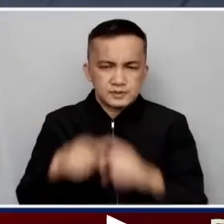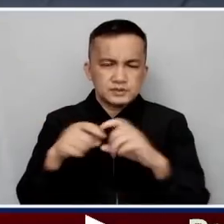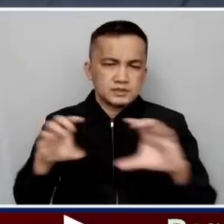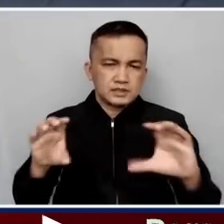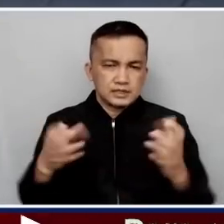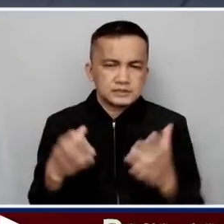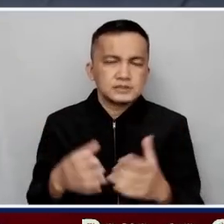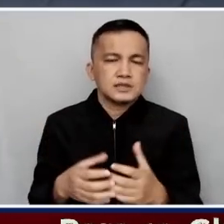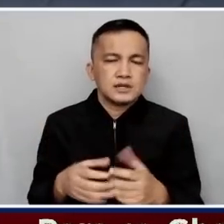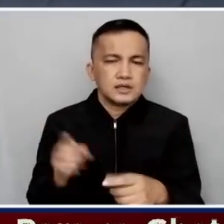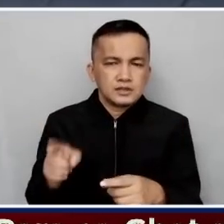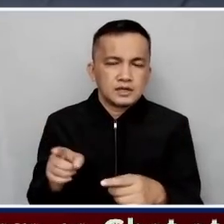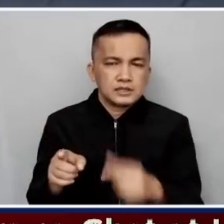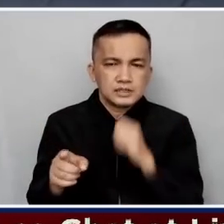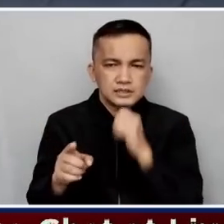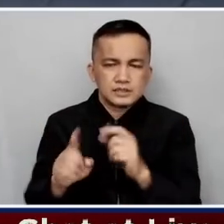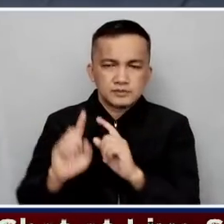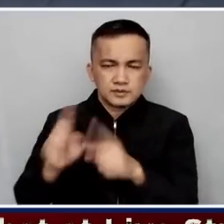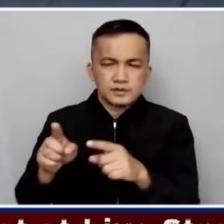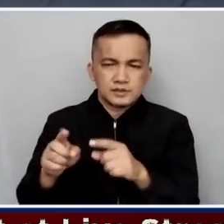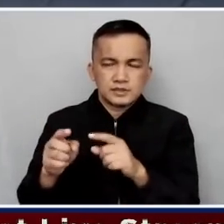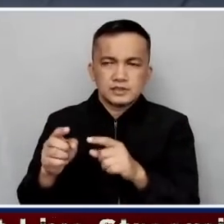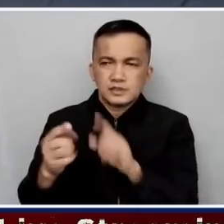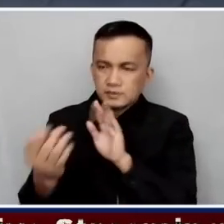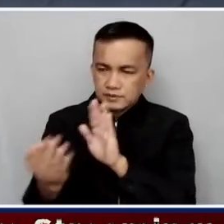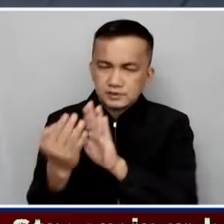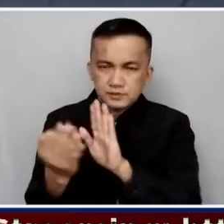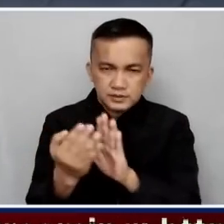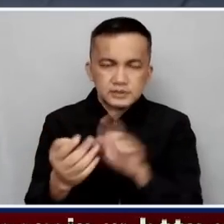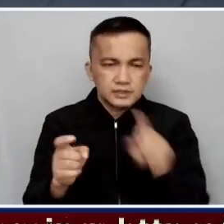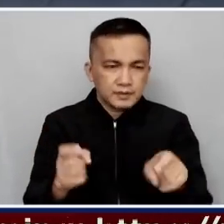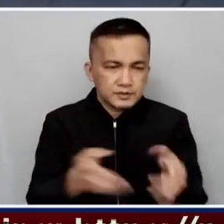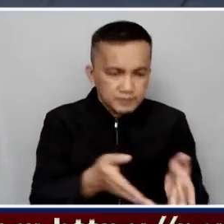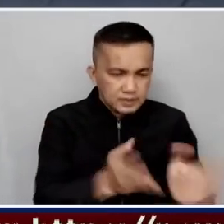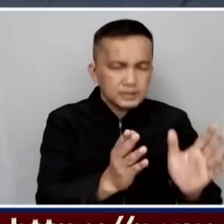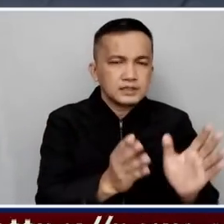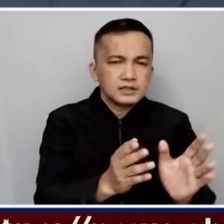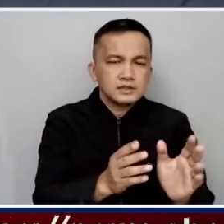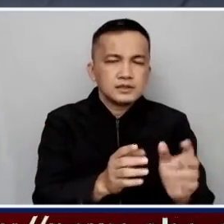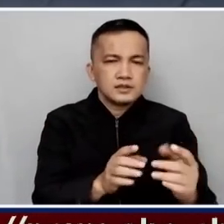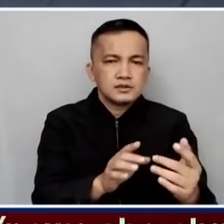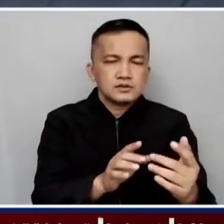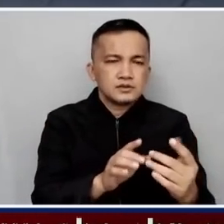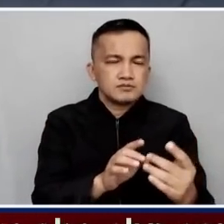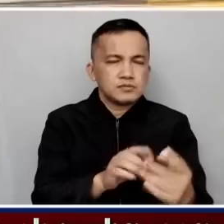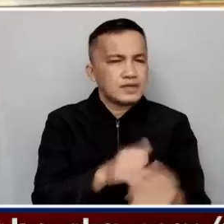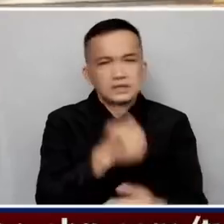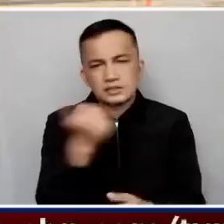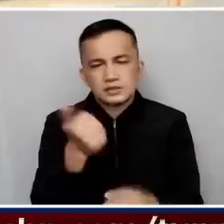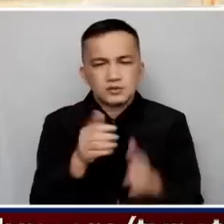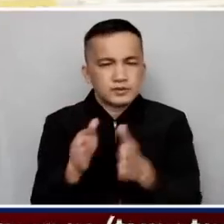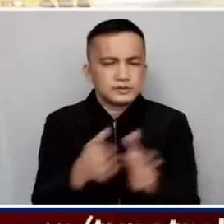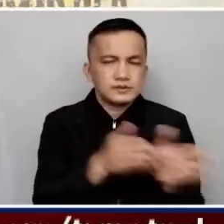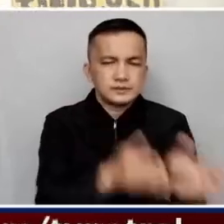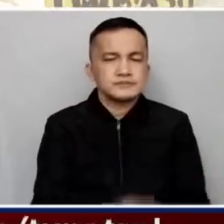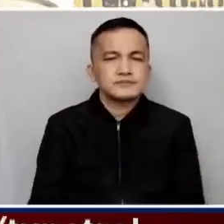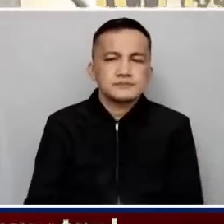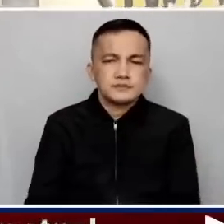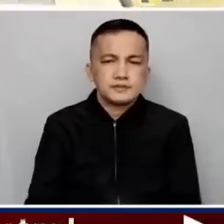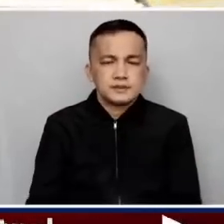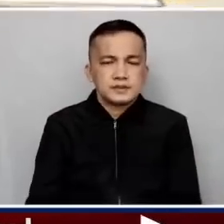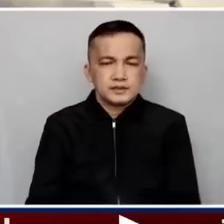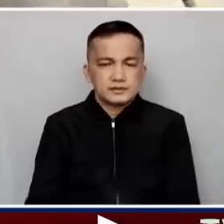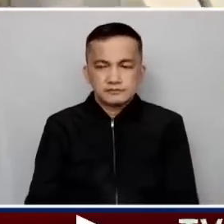classes, kaya ang mga hindi makadadalo in person ay dapat payagang lumahok sa pamamagitan ng alternative mode. Sabi ng